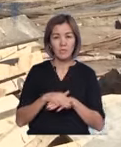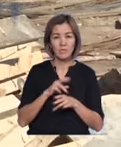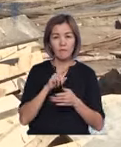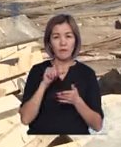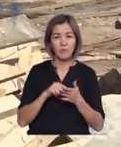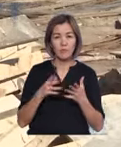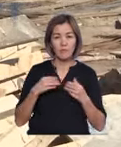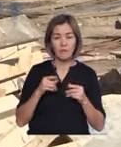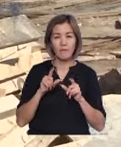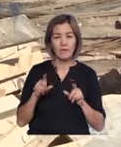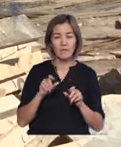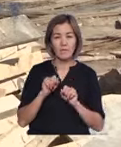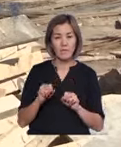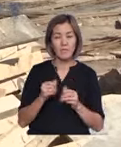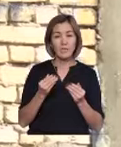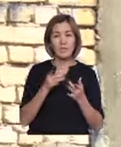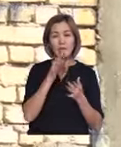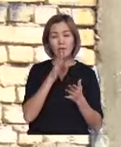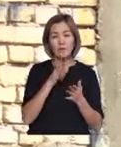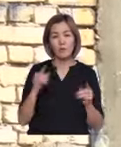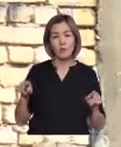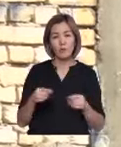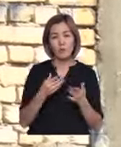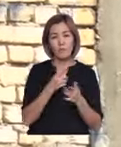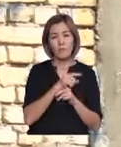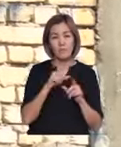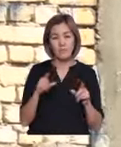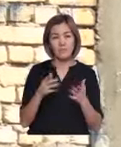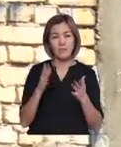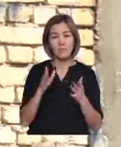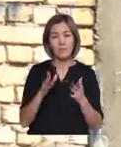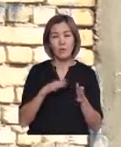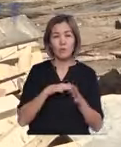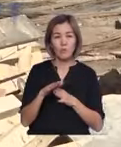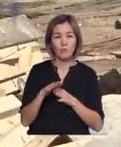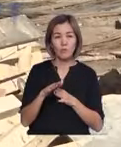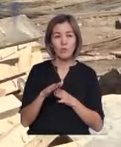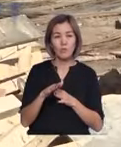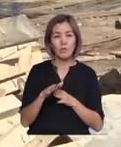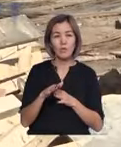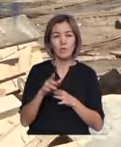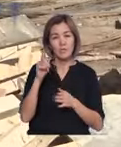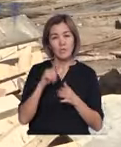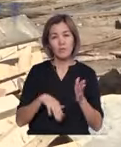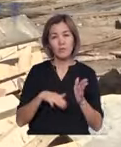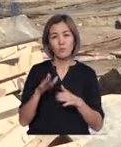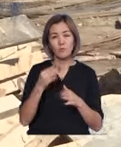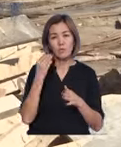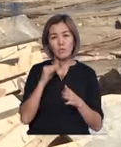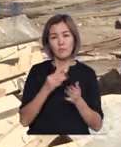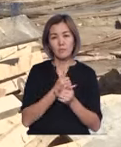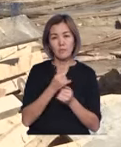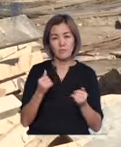вопросах здравоохранения Однако в настоящее время возведение нового медицинского учреждения идёт полным ходом что вселяет надежду на улучшение качества